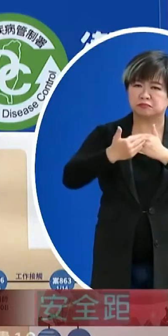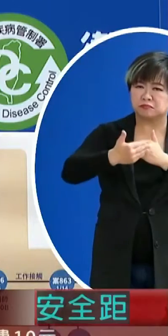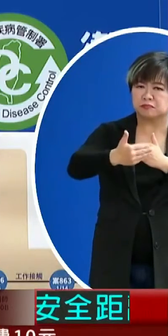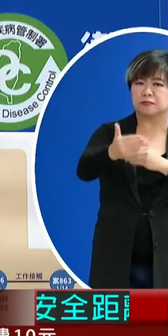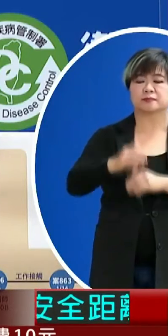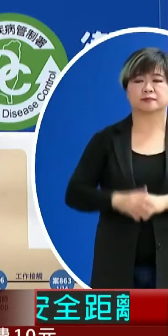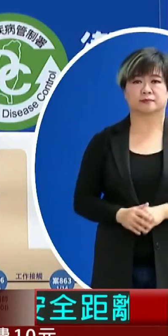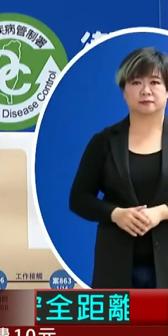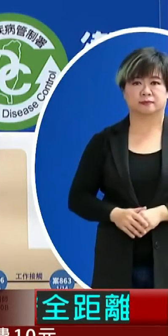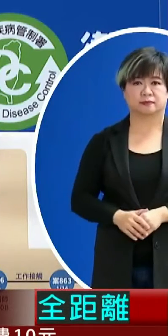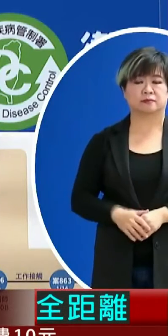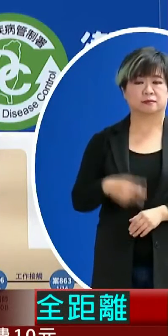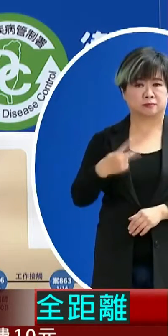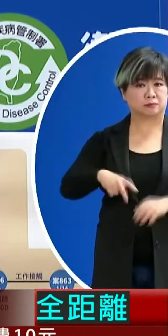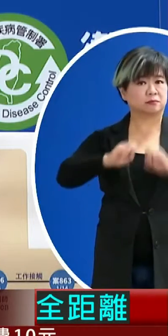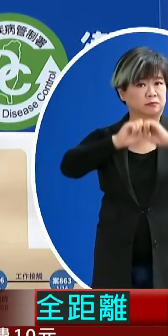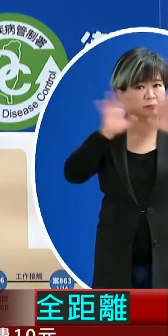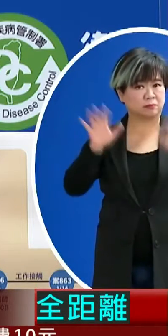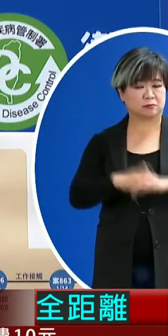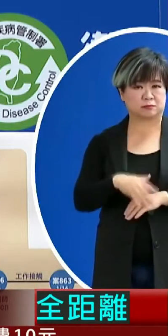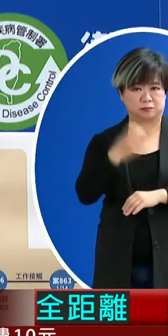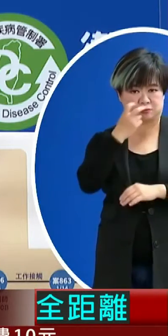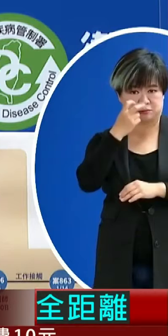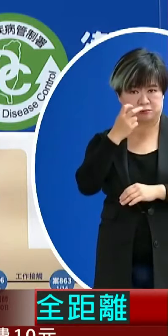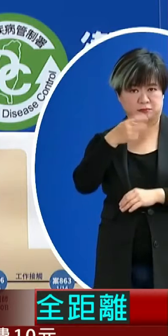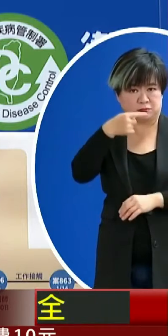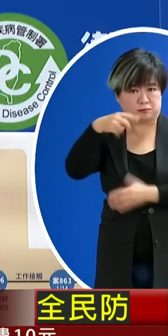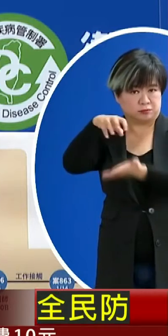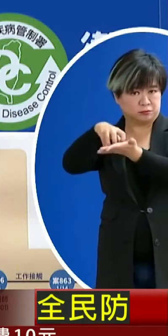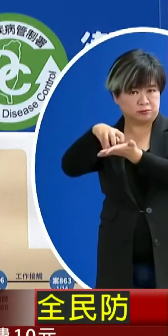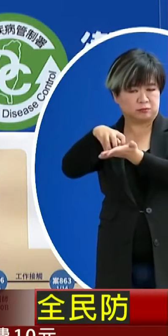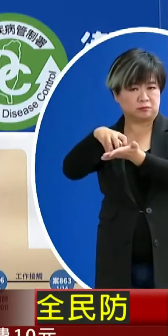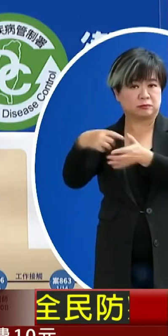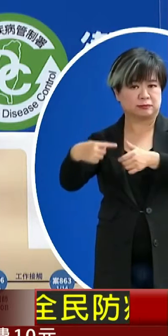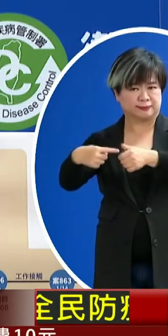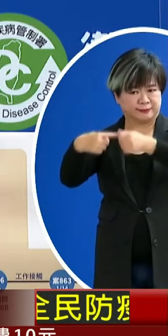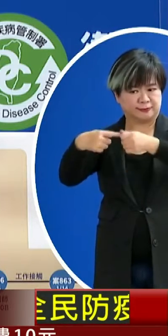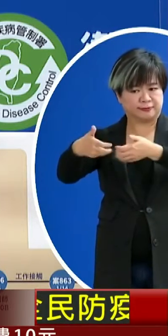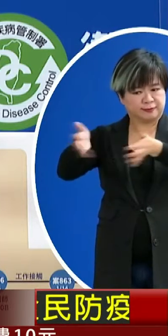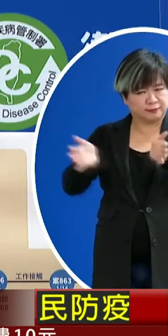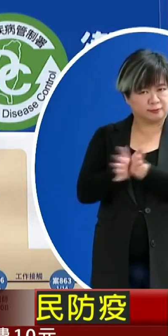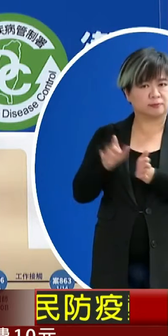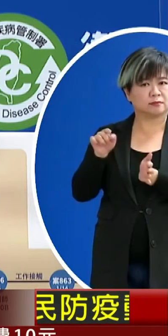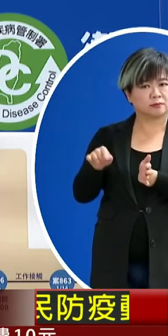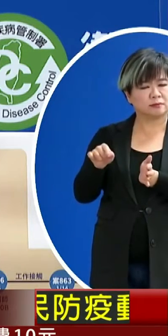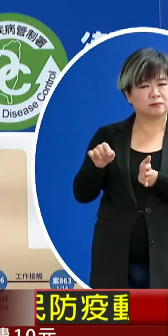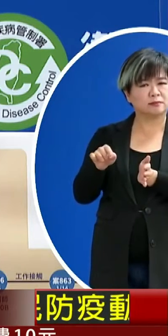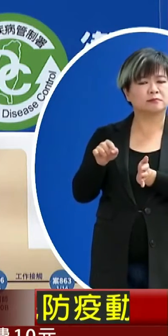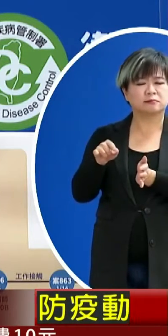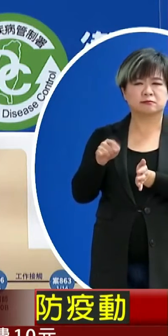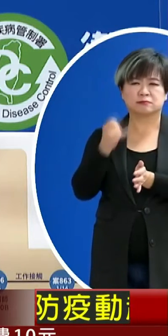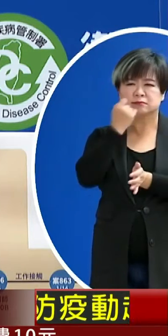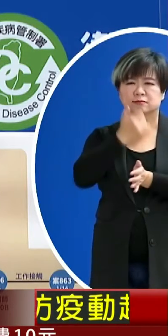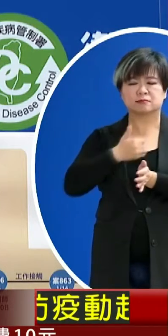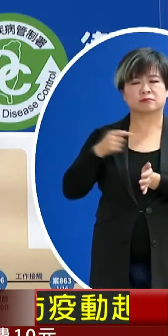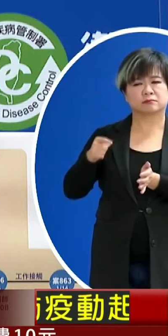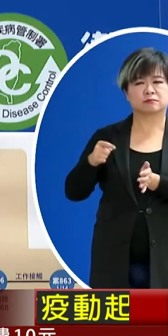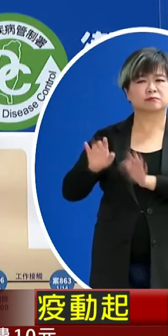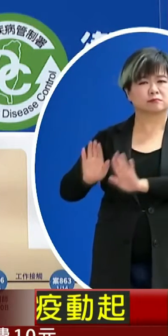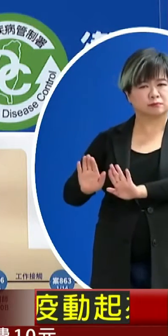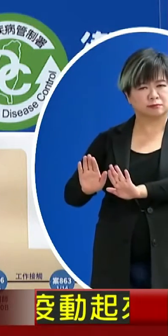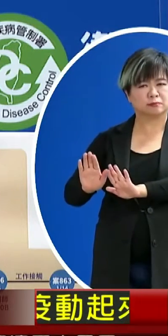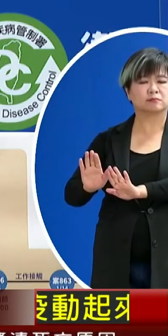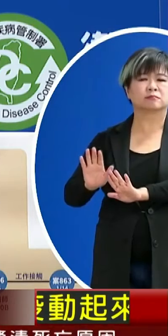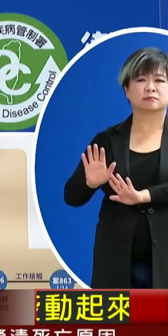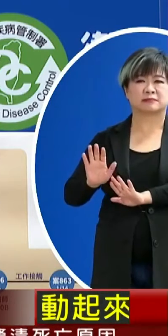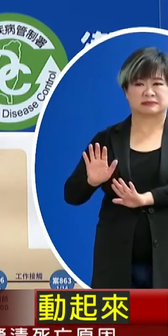是我们还要强调哈，检查阴性哈，检查阴性只是第一波的相关的排除，并没有办法排除。他